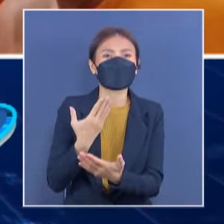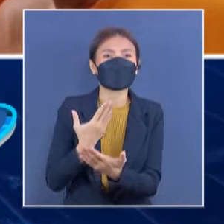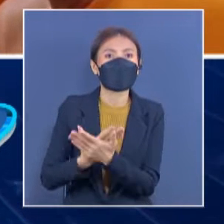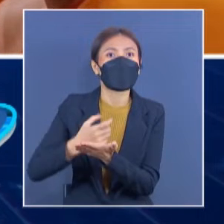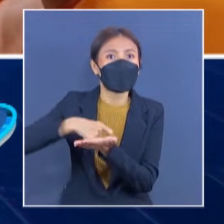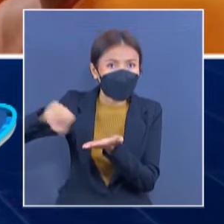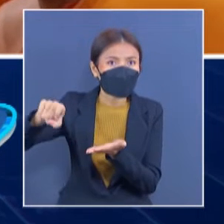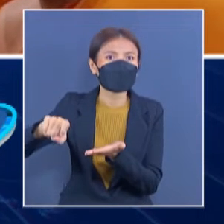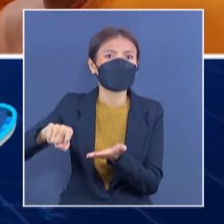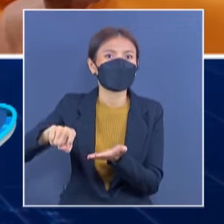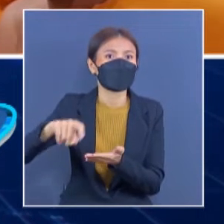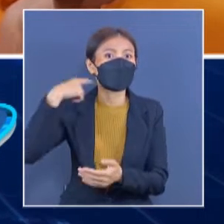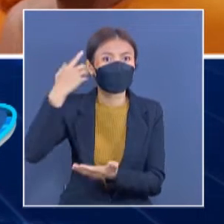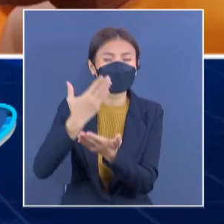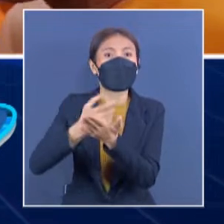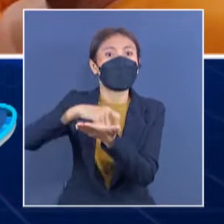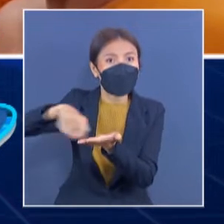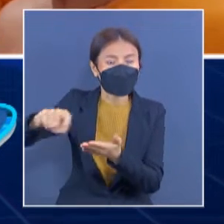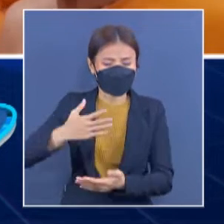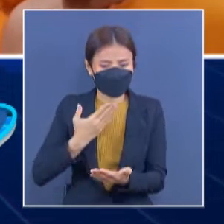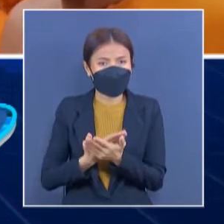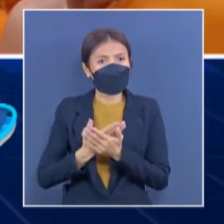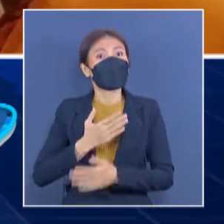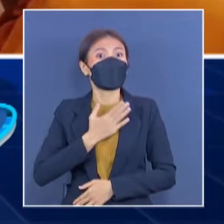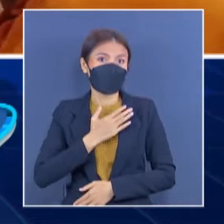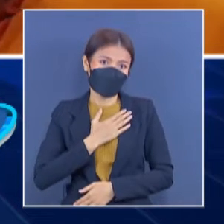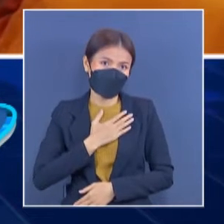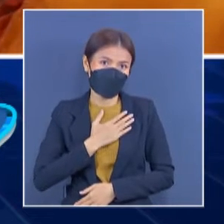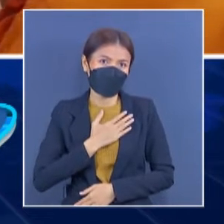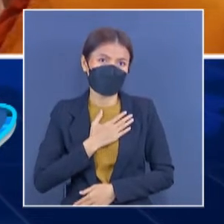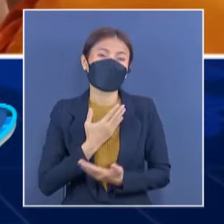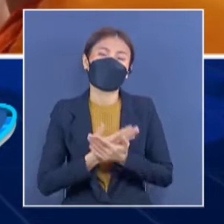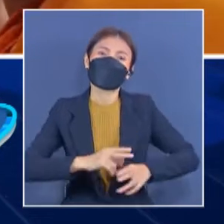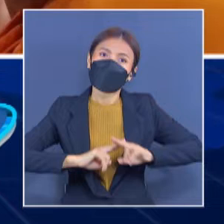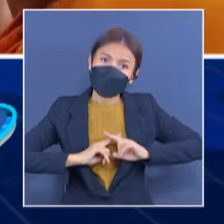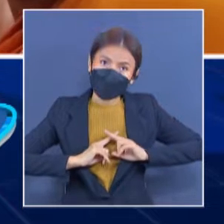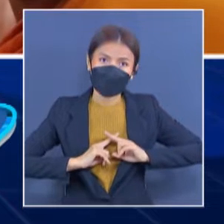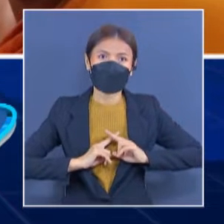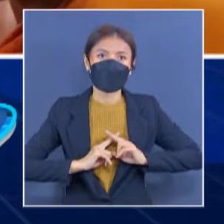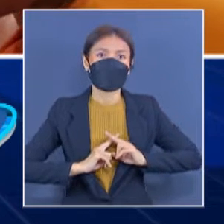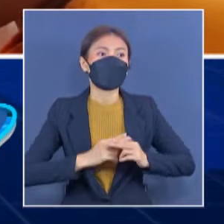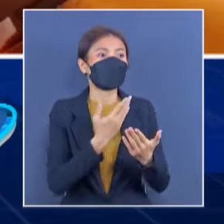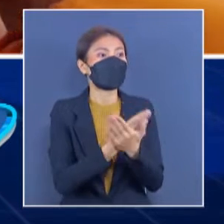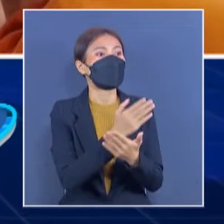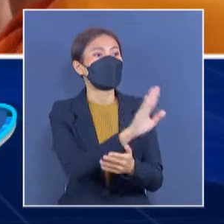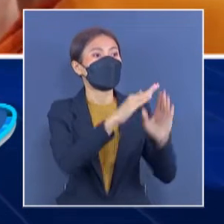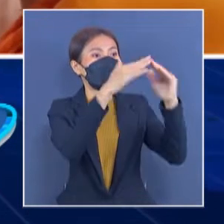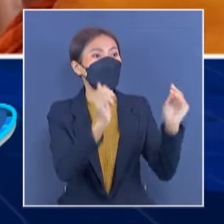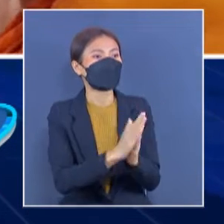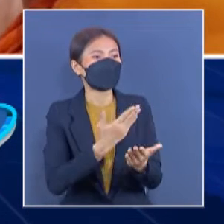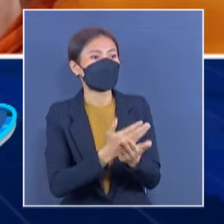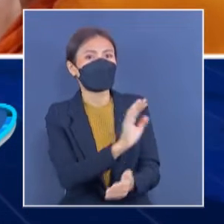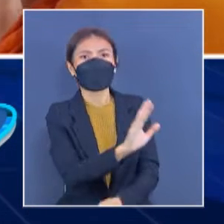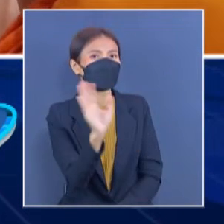ที่โอนไปให้สีกาเนี่ยเป็นเงินส่วนตัวที่ได้มาจากการเทศของตนเองไม่ใช่เงินของวัดเข